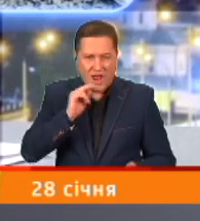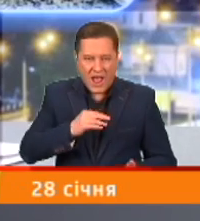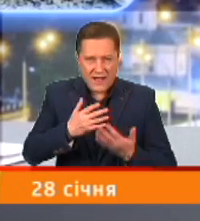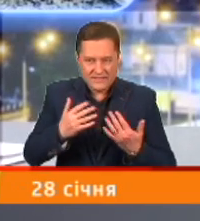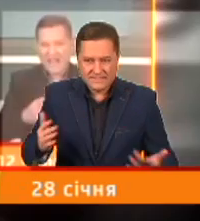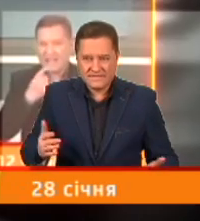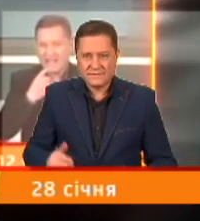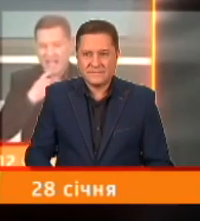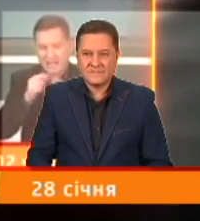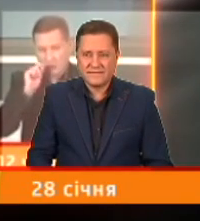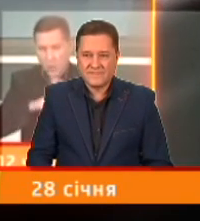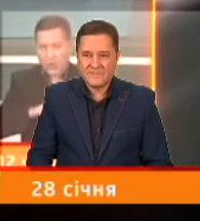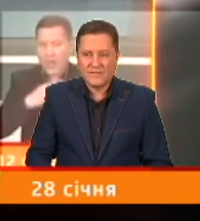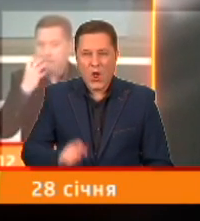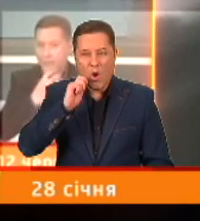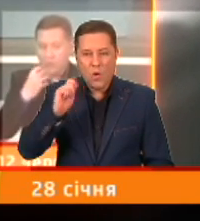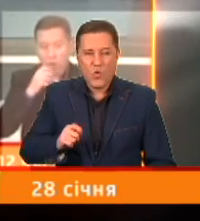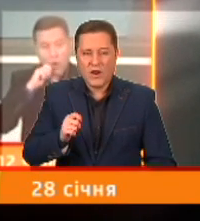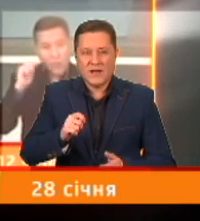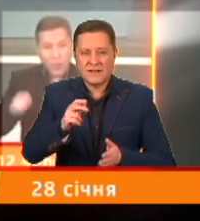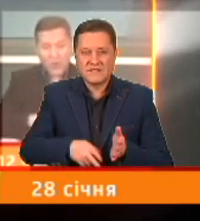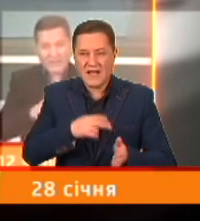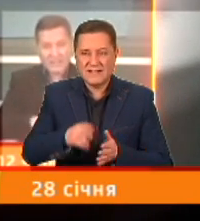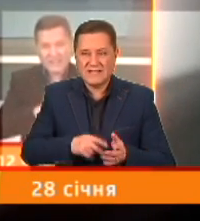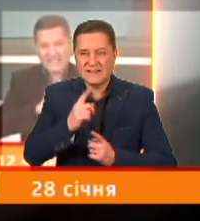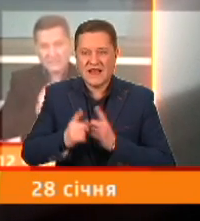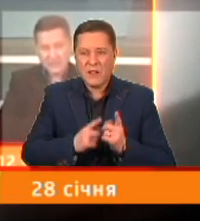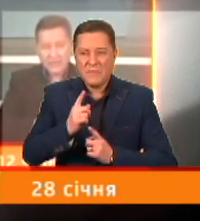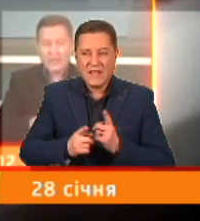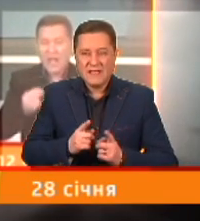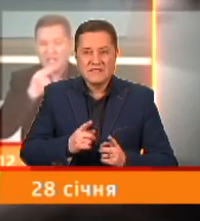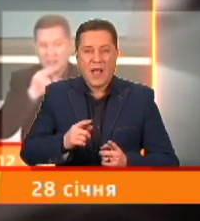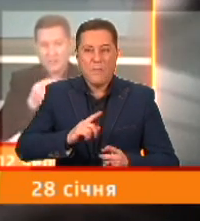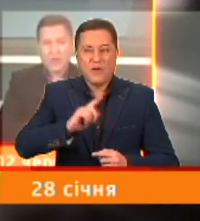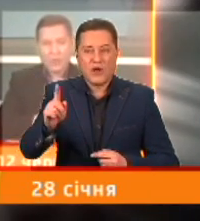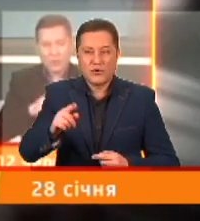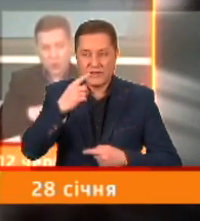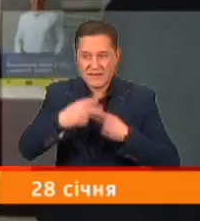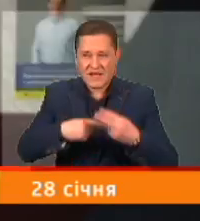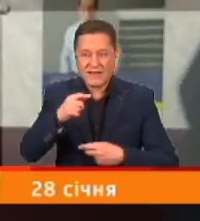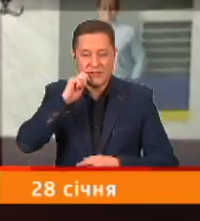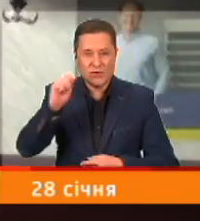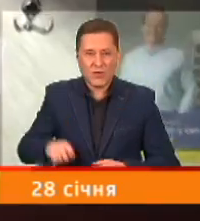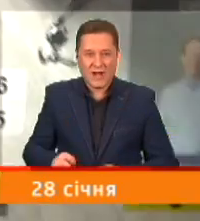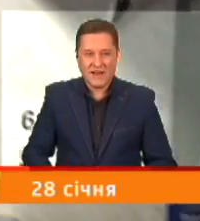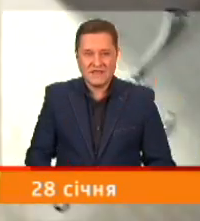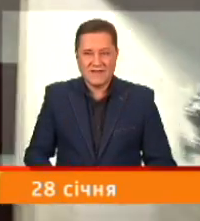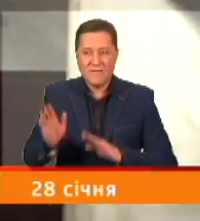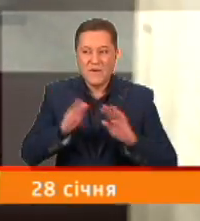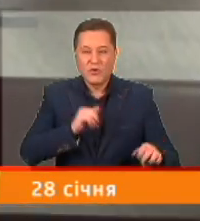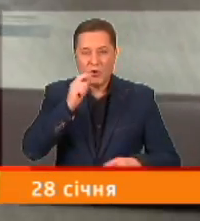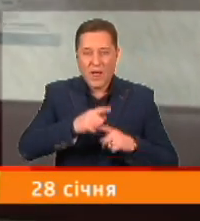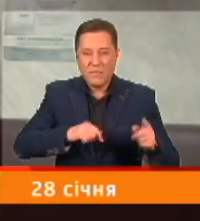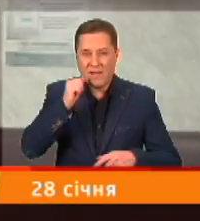у санітарній зоні? «Укрзалізниці» взялися змінити гастрономічні подорожні традиції українців. Минуло півроку, і